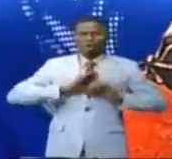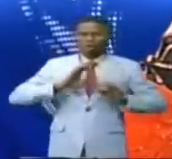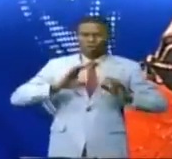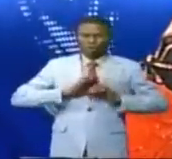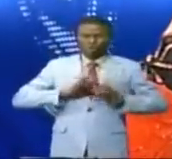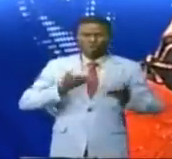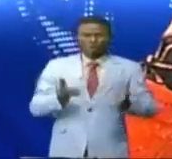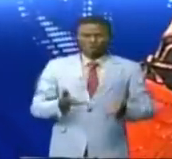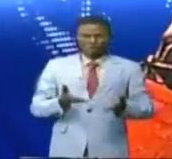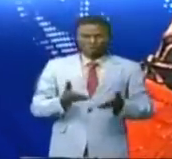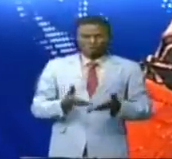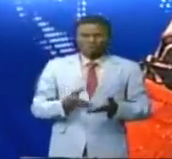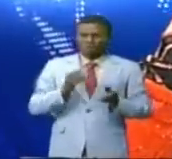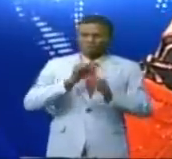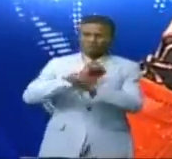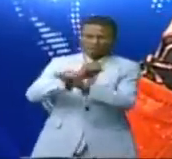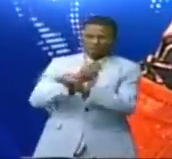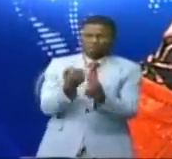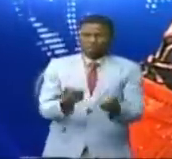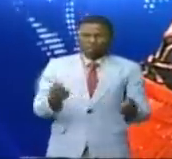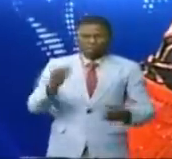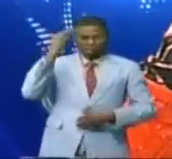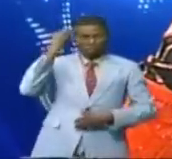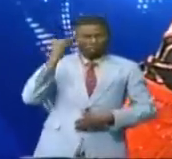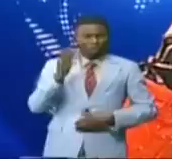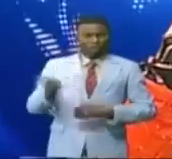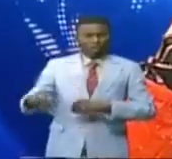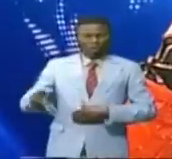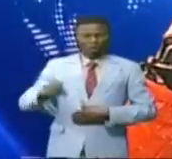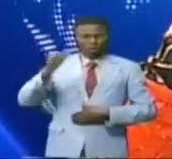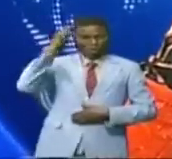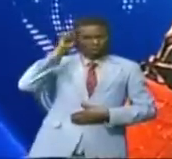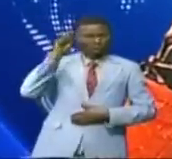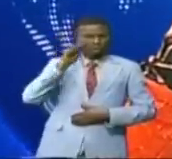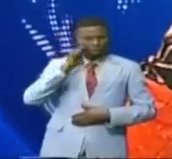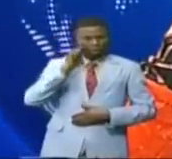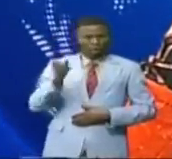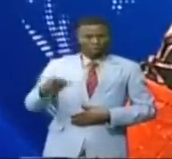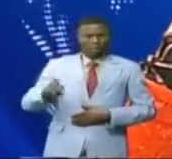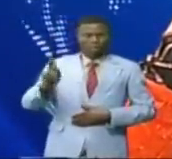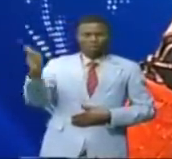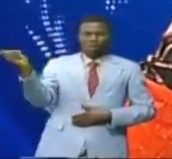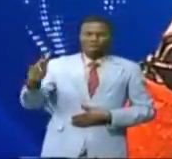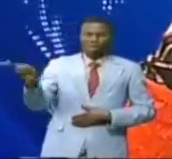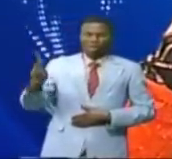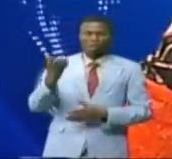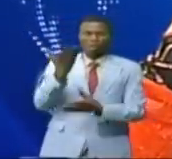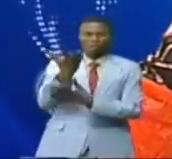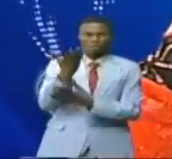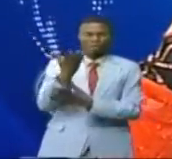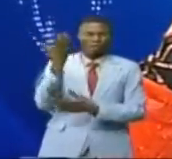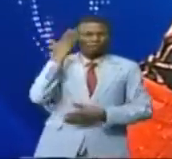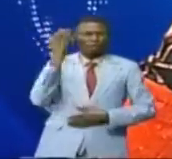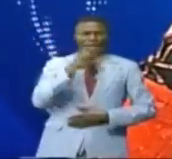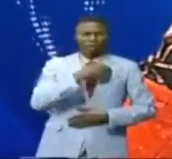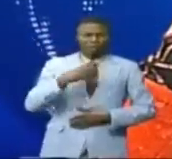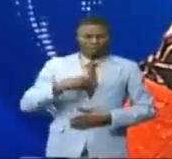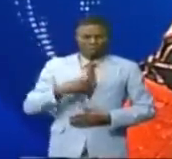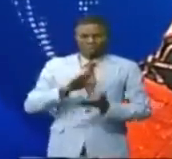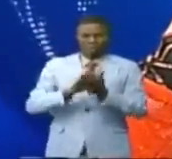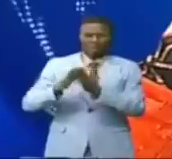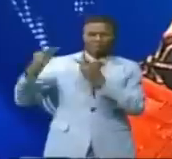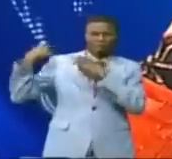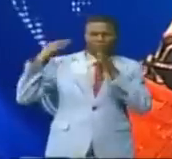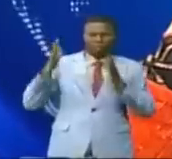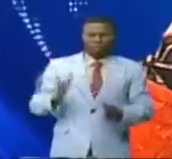pour leur protection la ministre provinciale du genre de la province du kassaï interpelle les parents à leur responsabilité